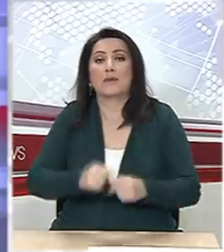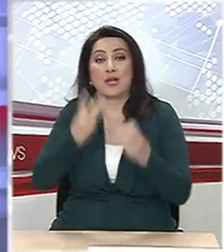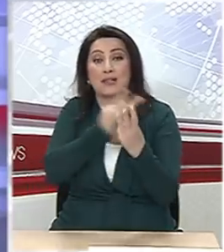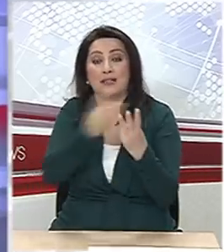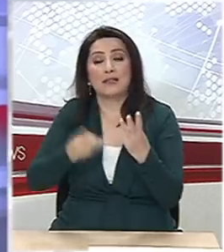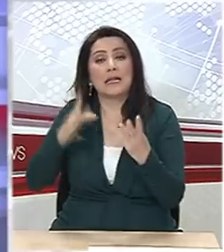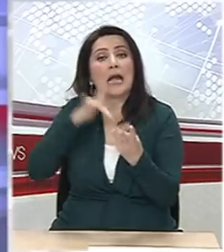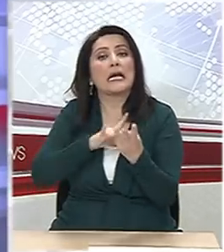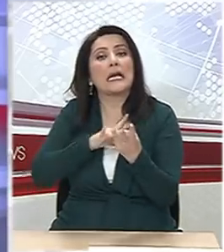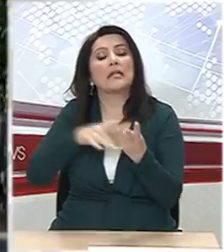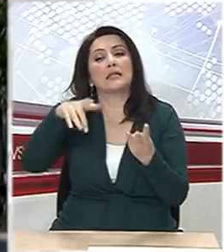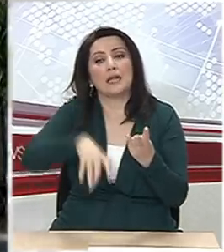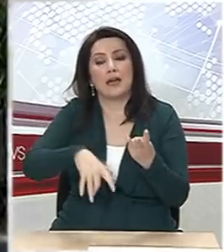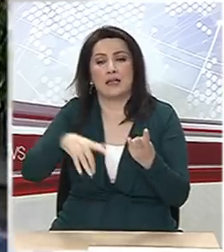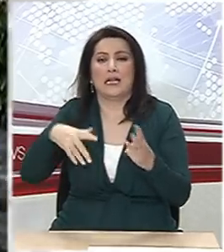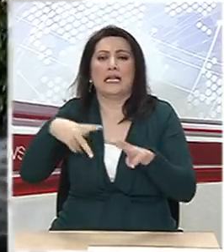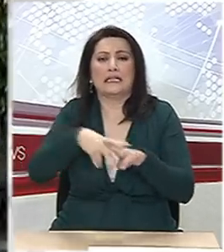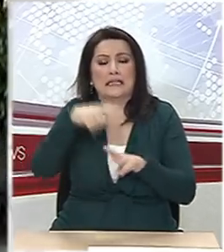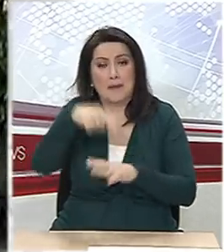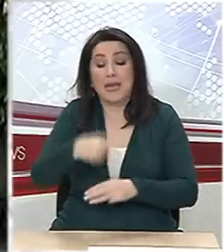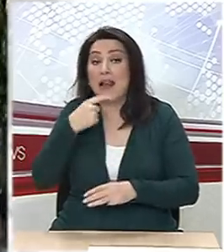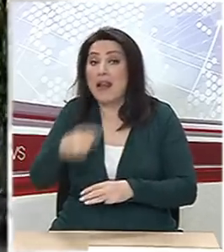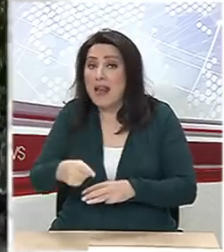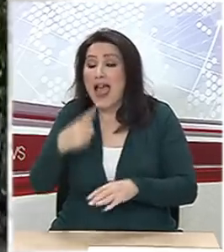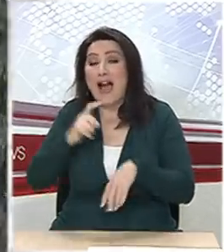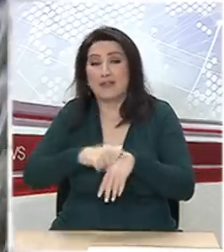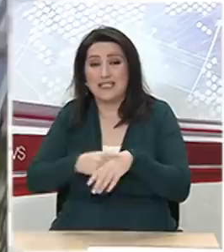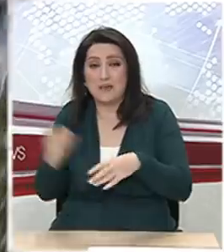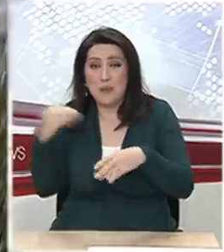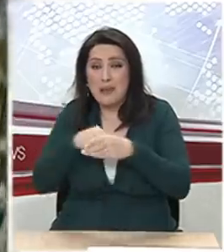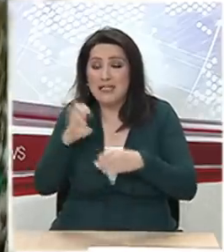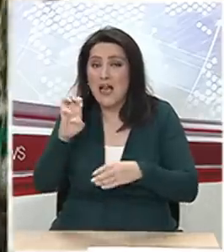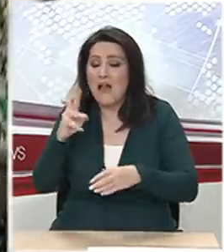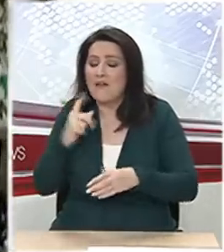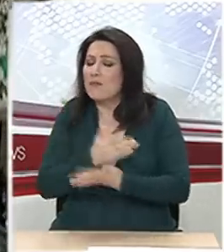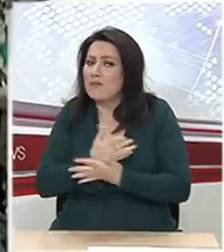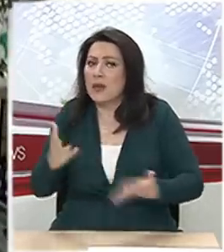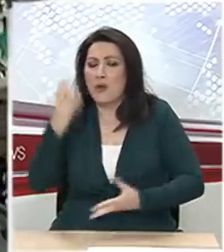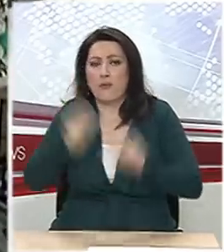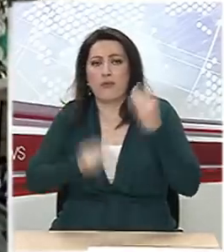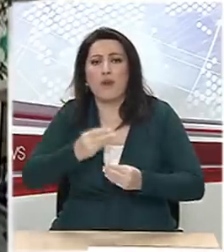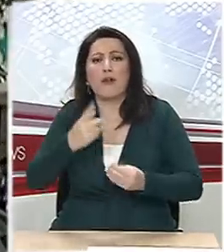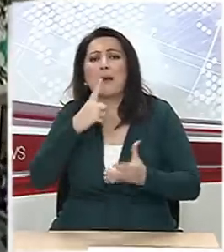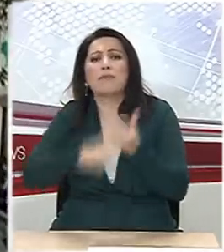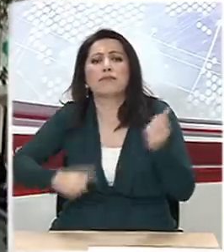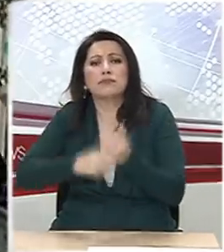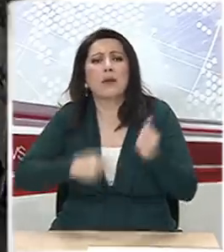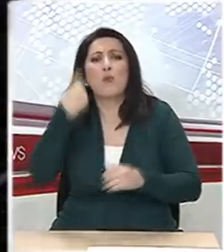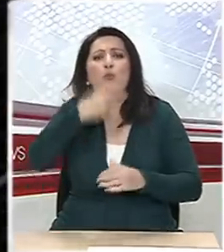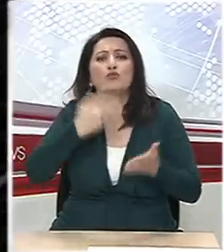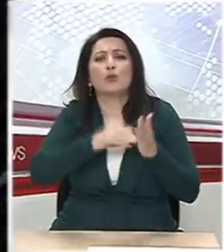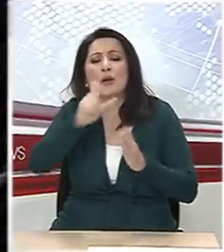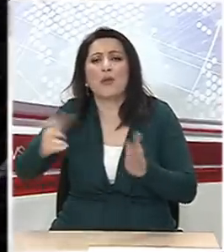κεντρικών υποκαταστημάτων του Ταμείου. Θεωρούν ότι η ένταξη του Ταμείου στον ΕΦΚΑ έχει προκαλέσει μεγάλες ελλείψεις σε προσωπικό, τις οποίες πληρώνουν οι